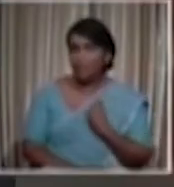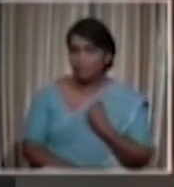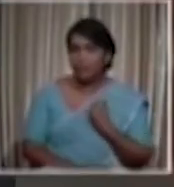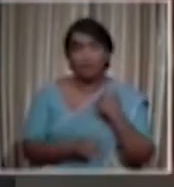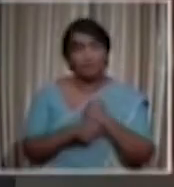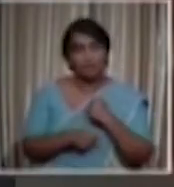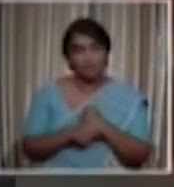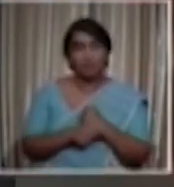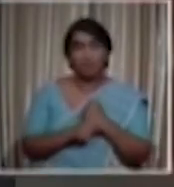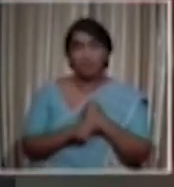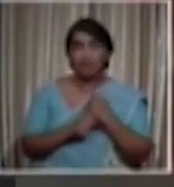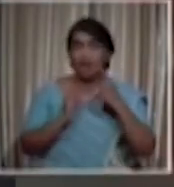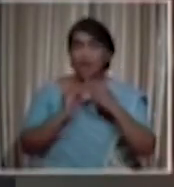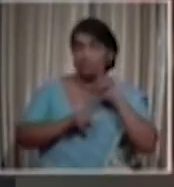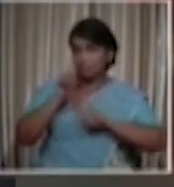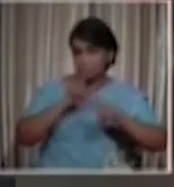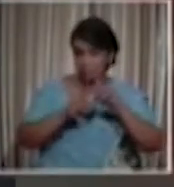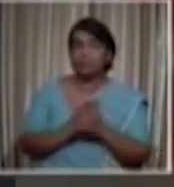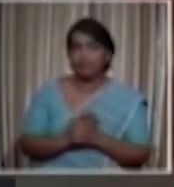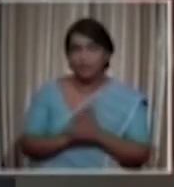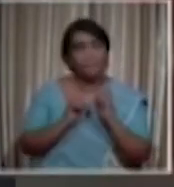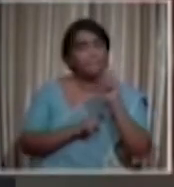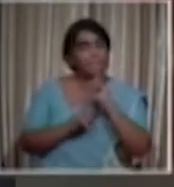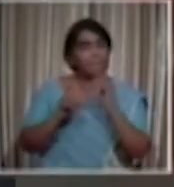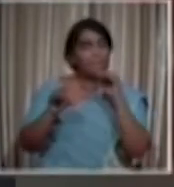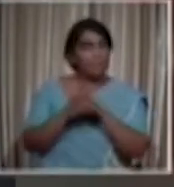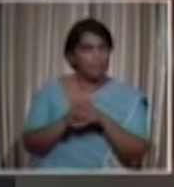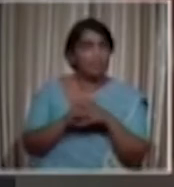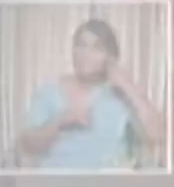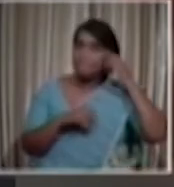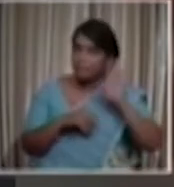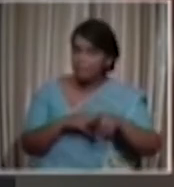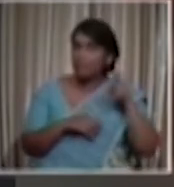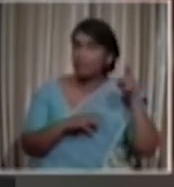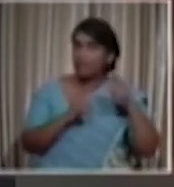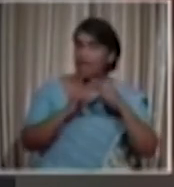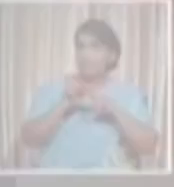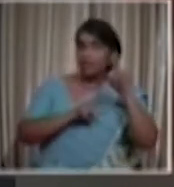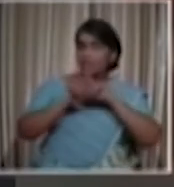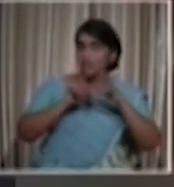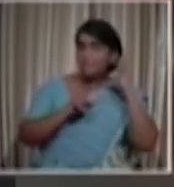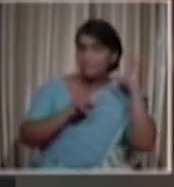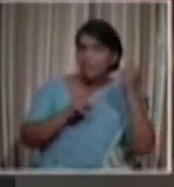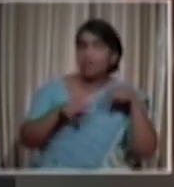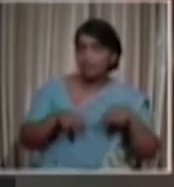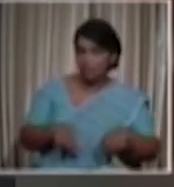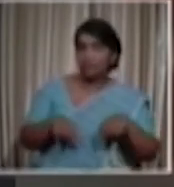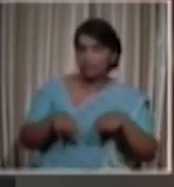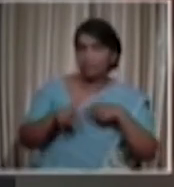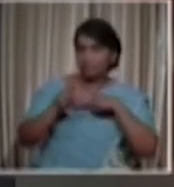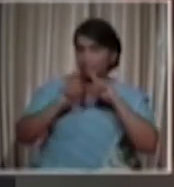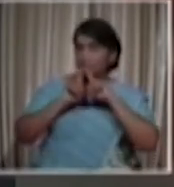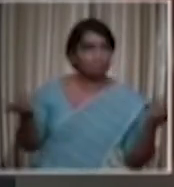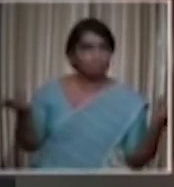රජයේ ජාත්‍යන්තර මුල්‍ය අරමුදලත් එක්ක සාකච්ඡා කෙරුවා. අපි පාර්ලිමේන්තුවක් හැටියට අපි බලාපොරොත්තු වුණා ඒ සාකච්ඡාවල ප්‍රතිඵල අද අපිට හෙළිදරව් කරයි